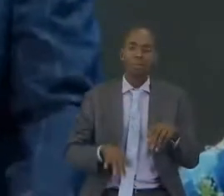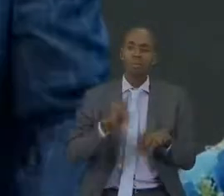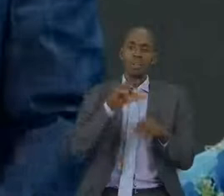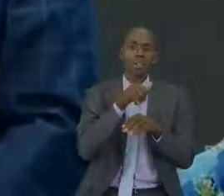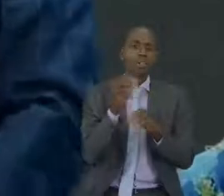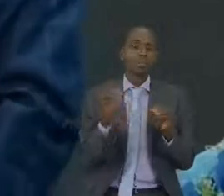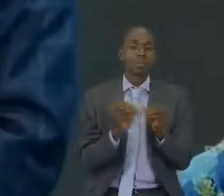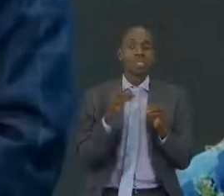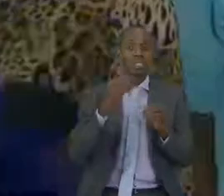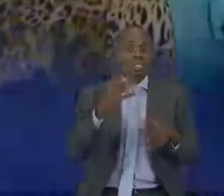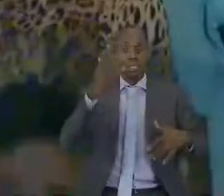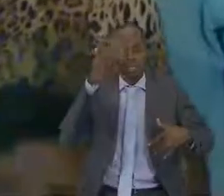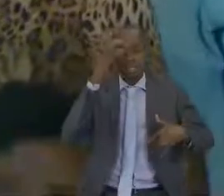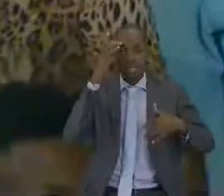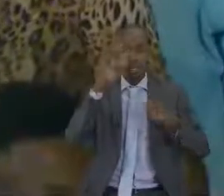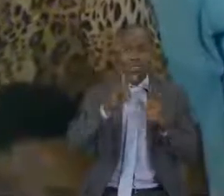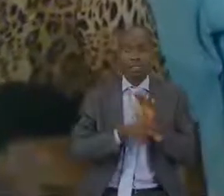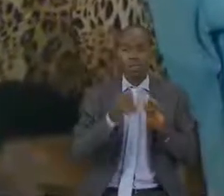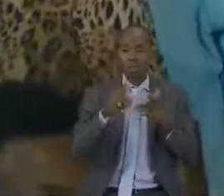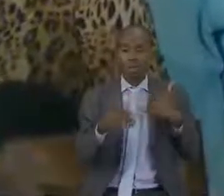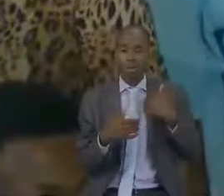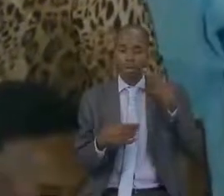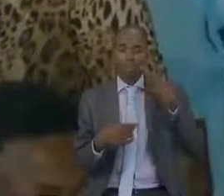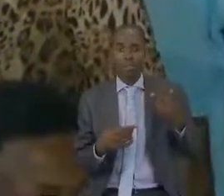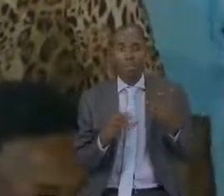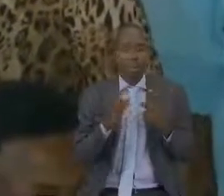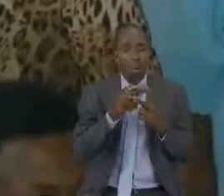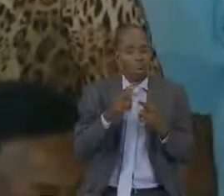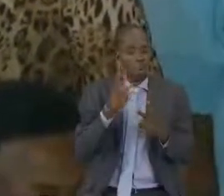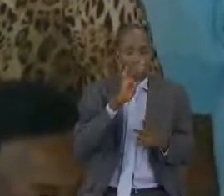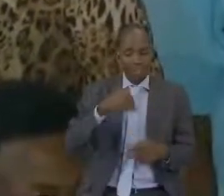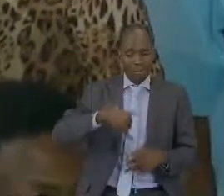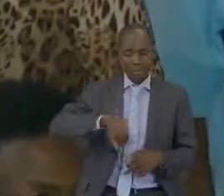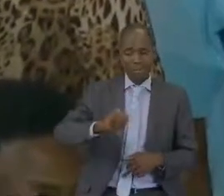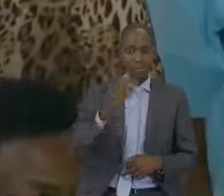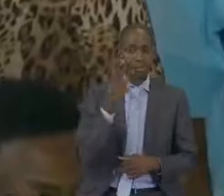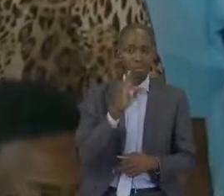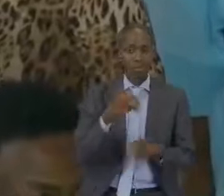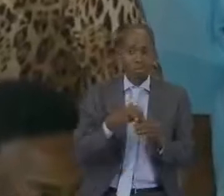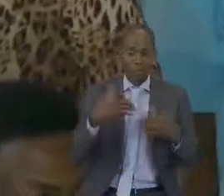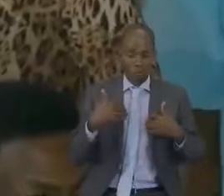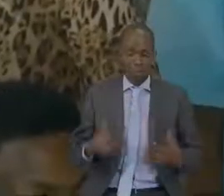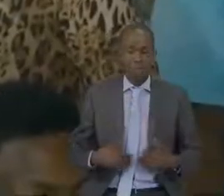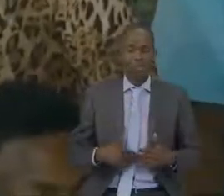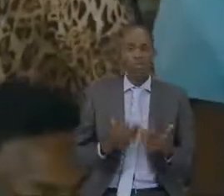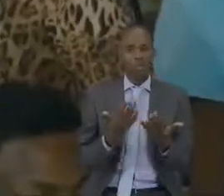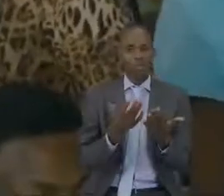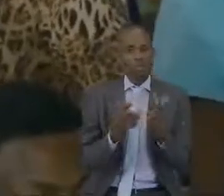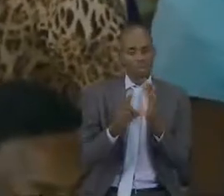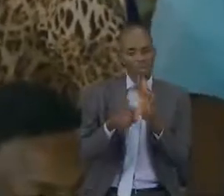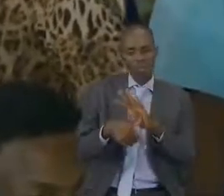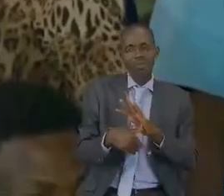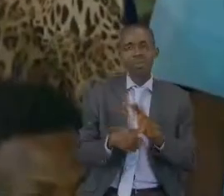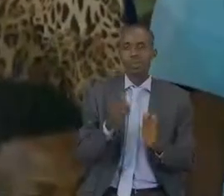maladies que vous avez vues ou que vous voyez maintenant, en quelques minutes, vous ne les verrez plus.